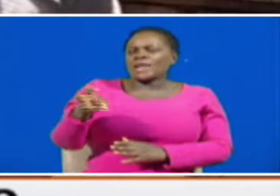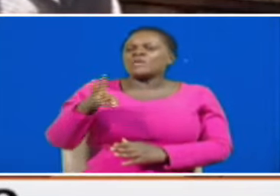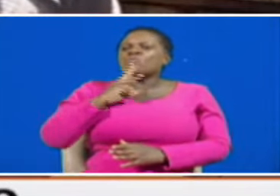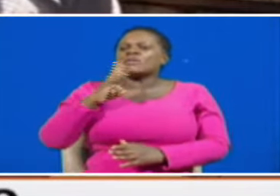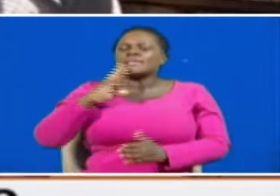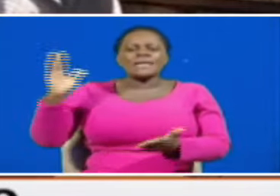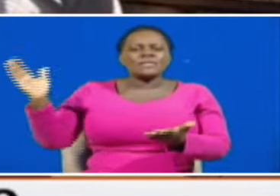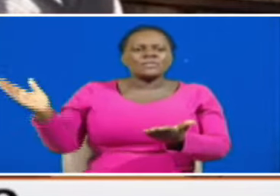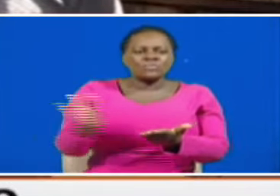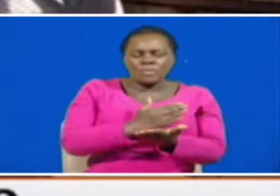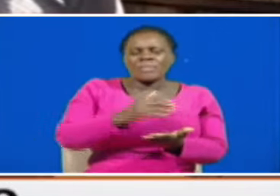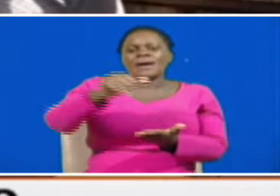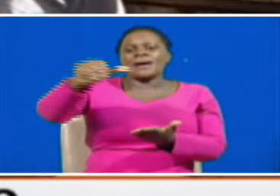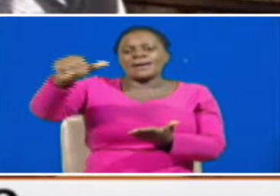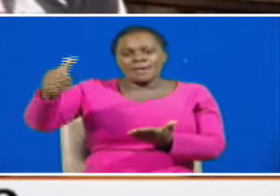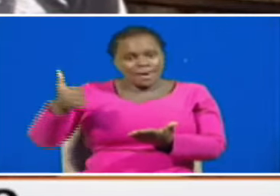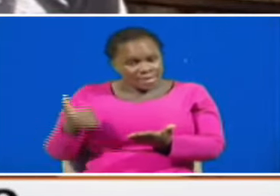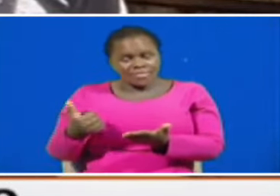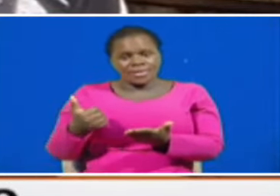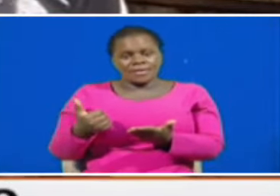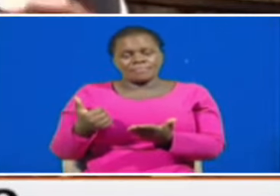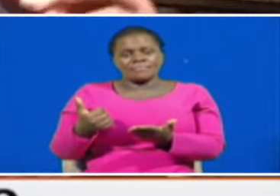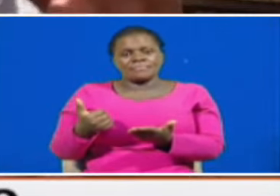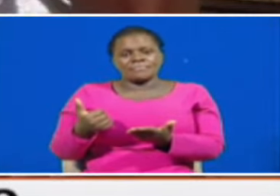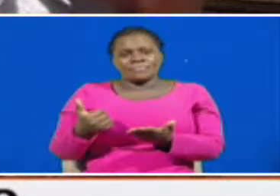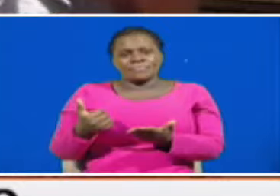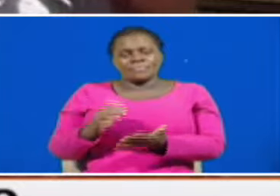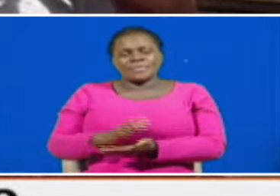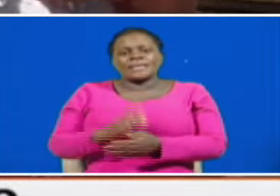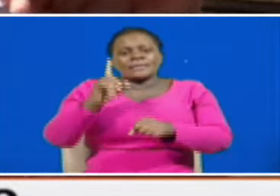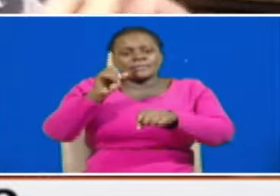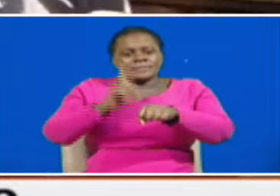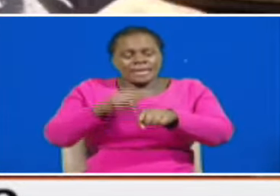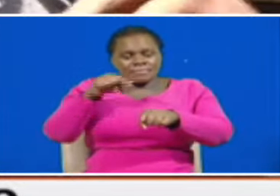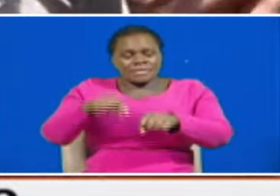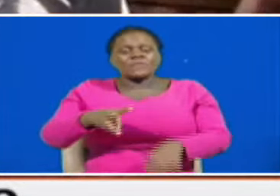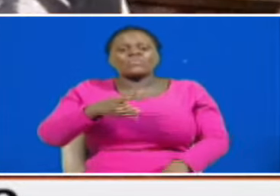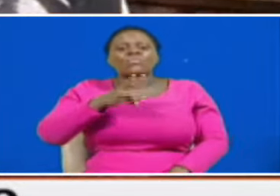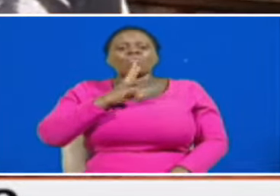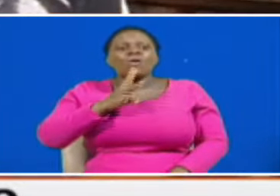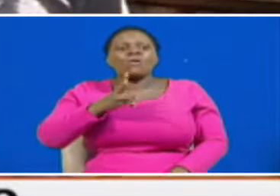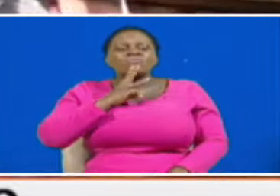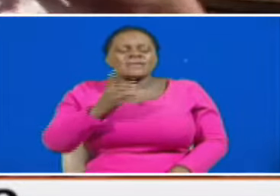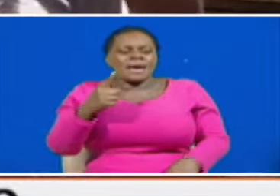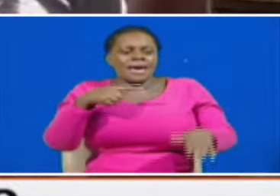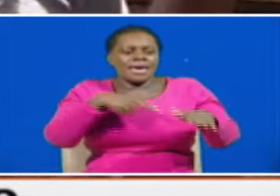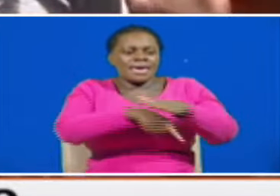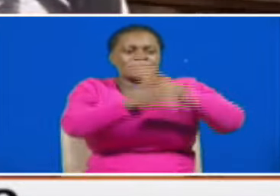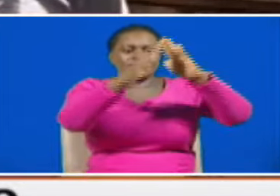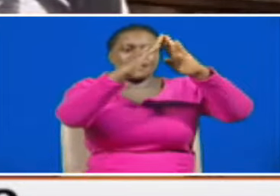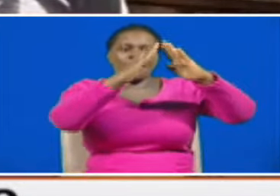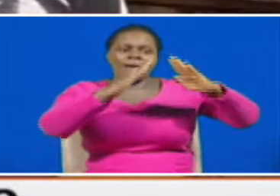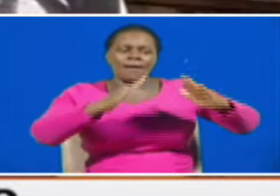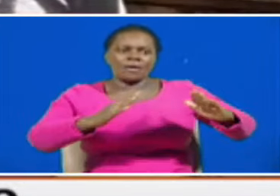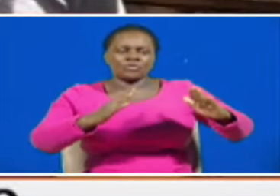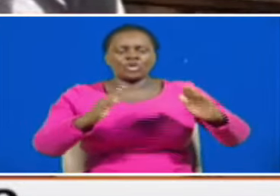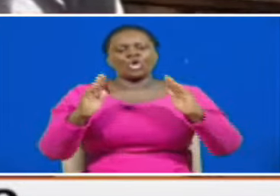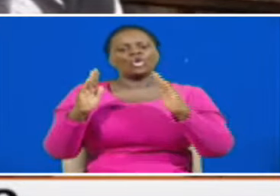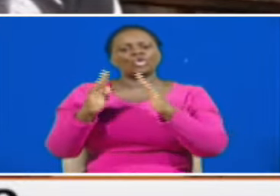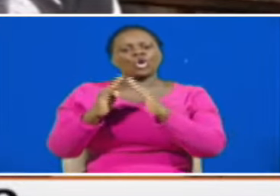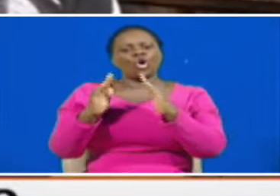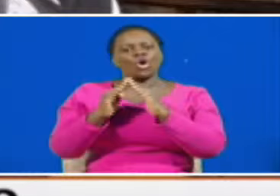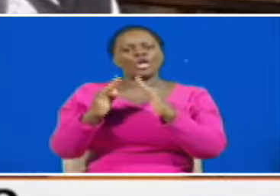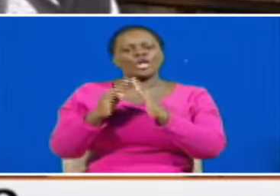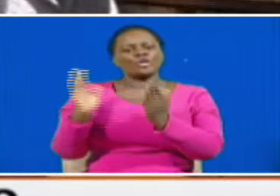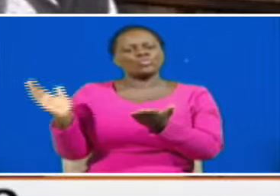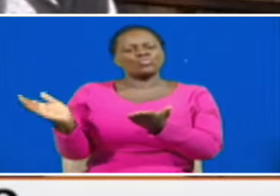maji. Jambo lingine ambalo pia naweza kusema, wakati haya maji yalikuja yaliingia kwenye vio choo zao na